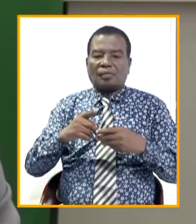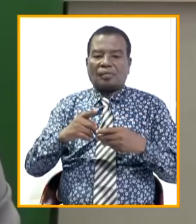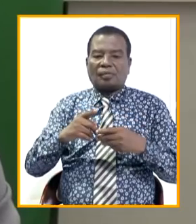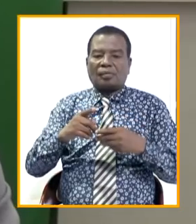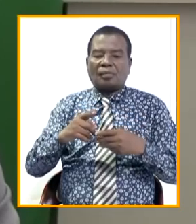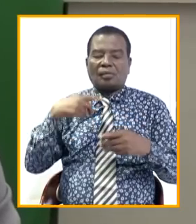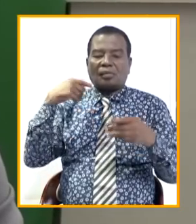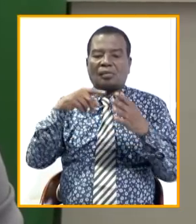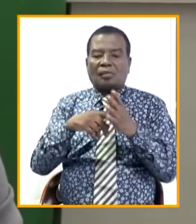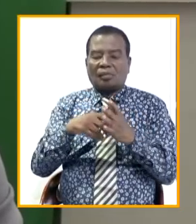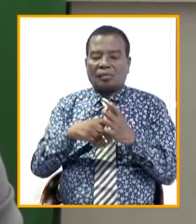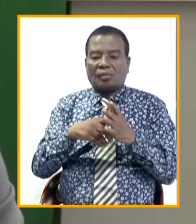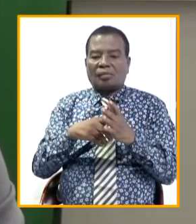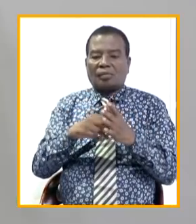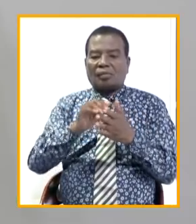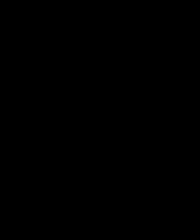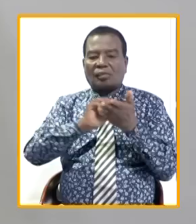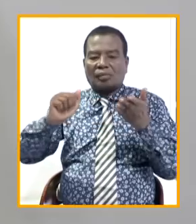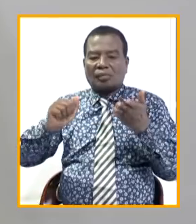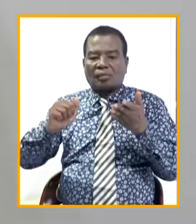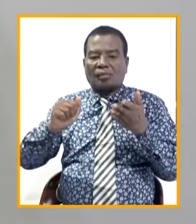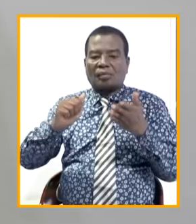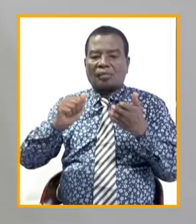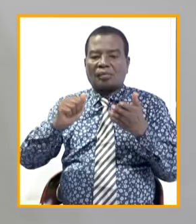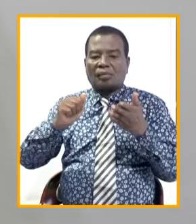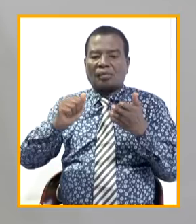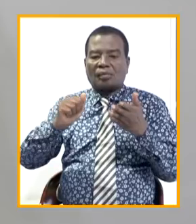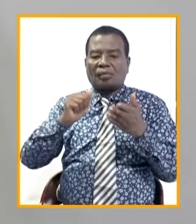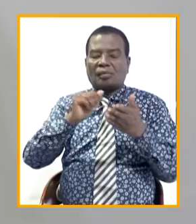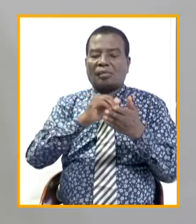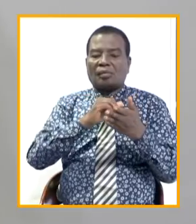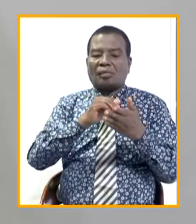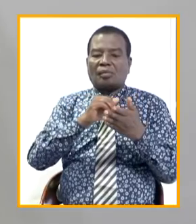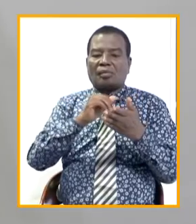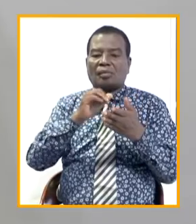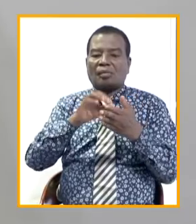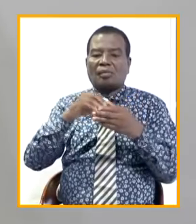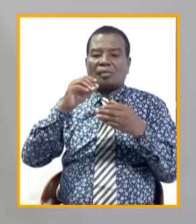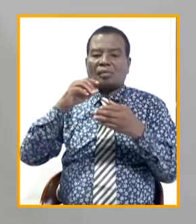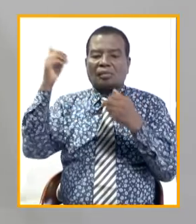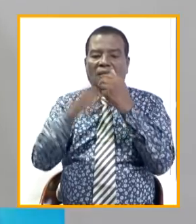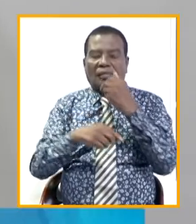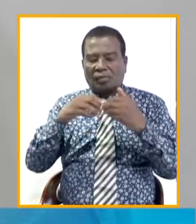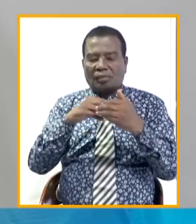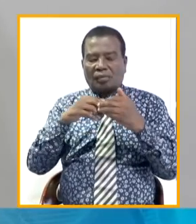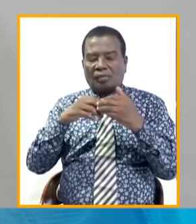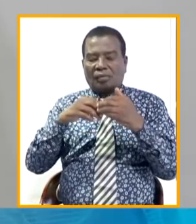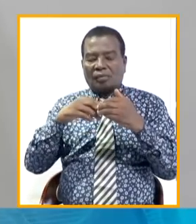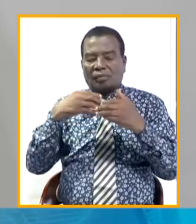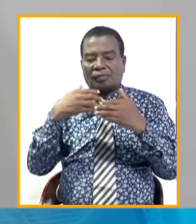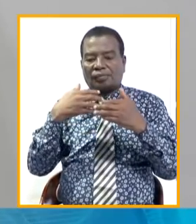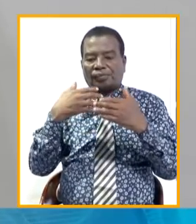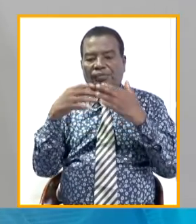L'on note l'exclusion de la garde à vue, de la détention préventive, de la peine d'emprisonnement pour les